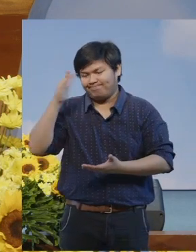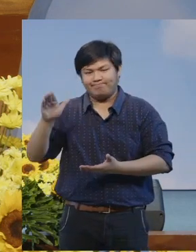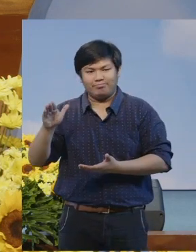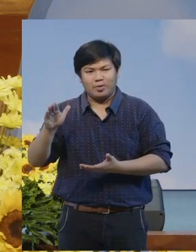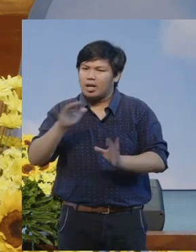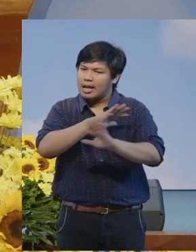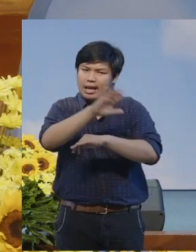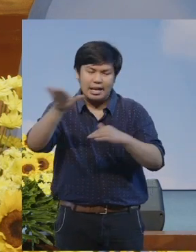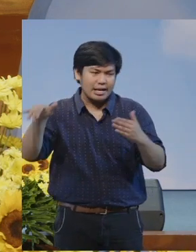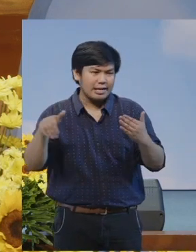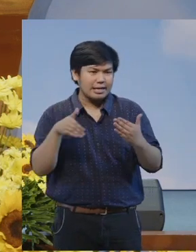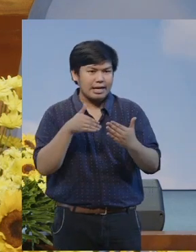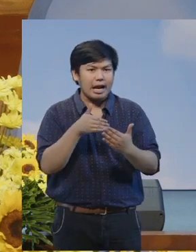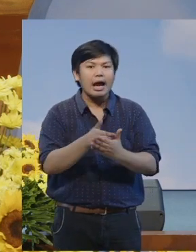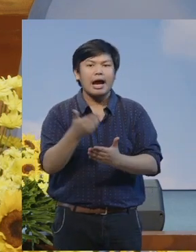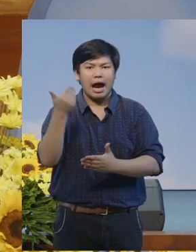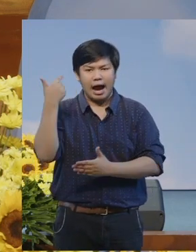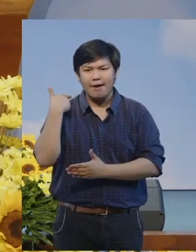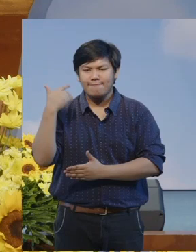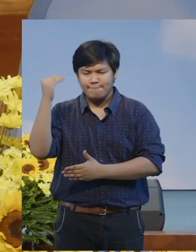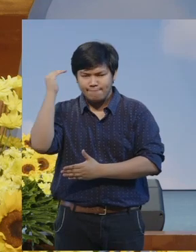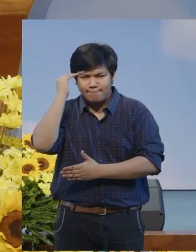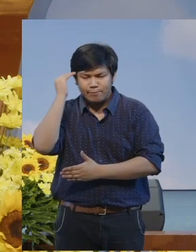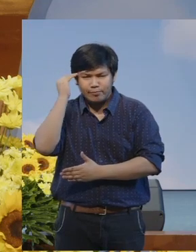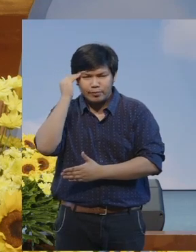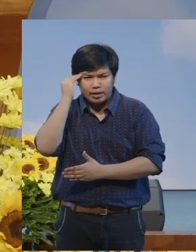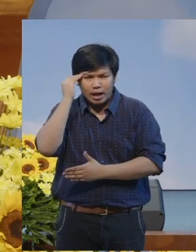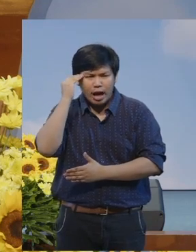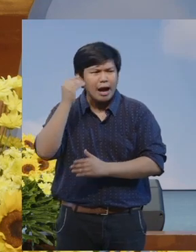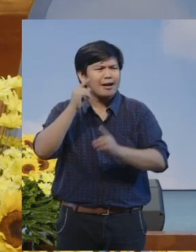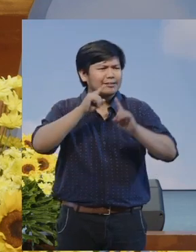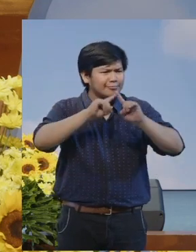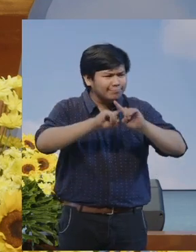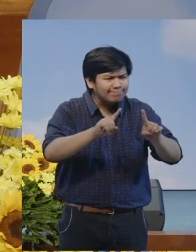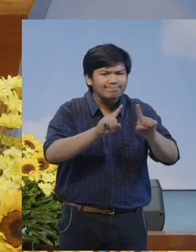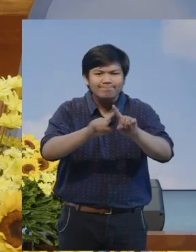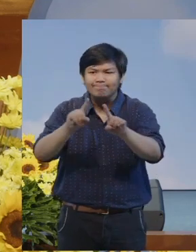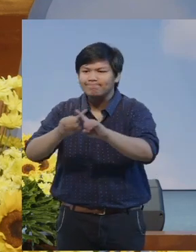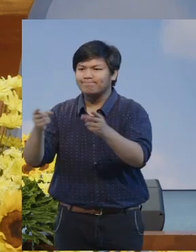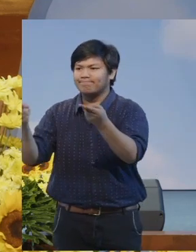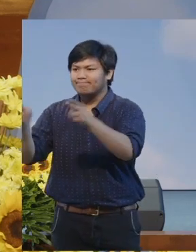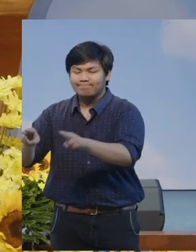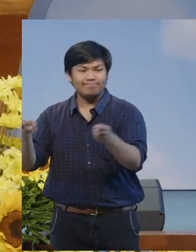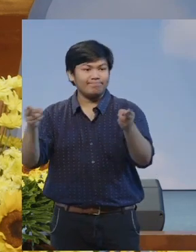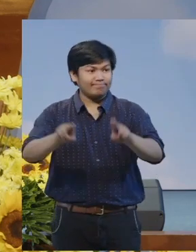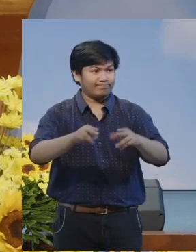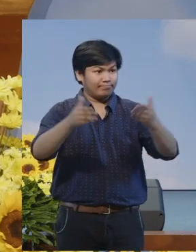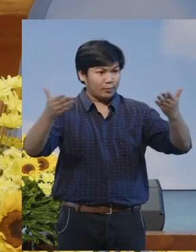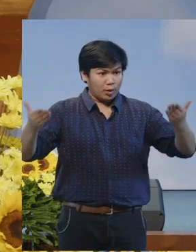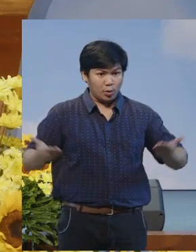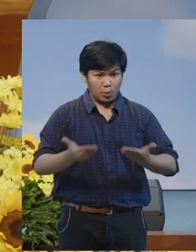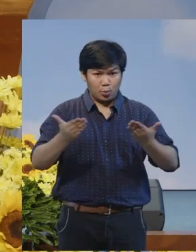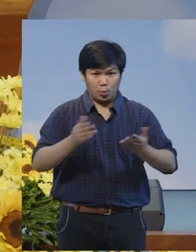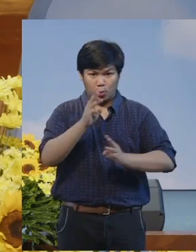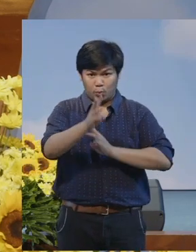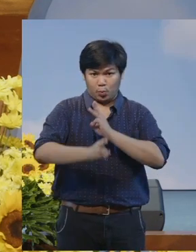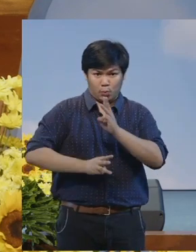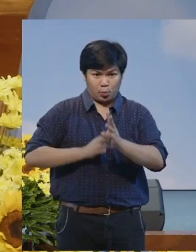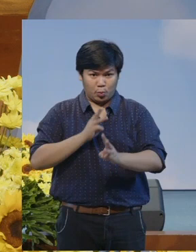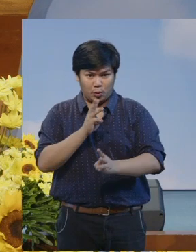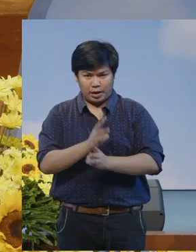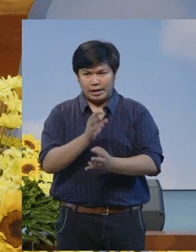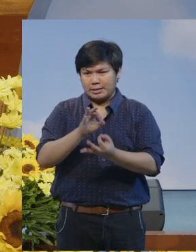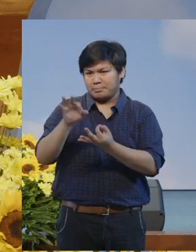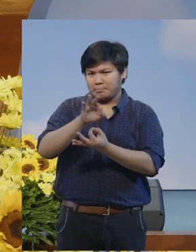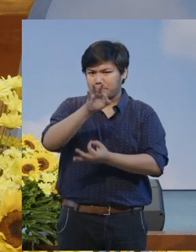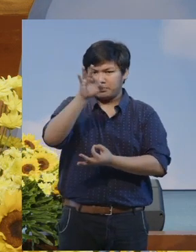Lahat tayo, alam natin nang may mga bagay na nangyayari sa realm ng espiritu